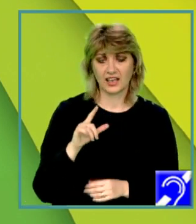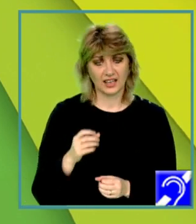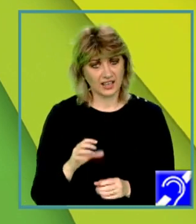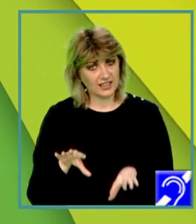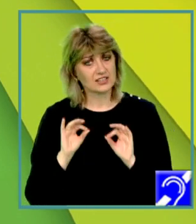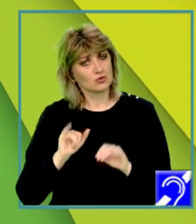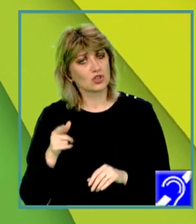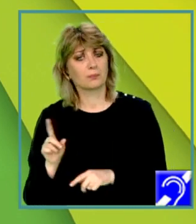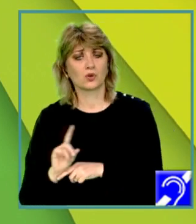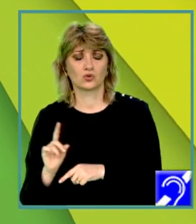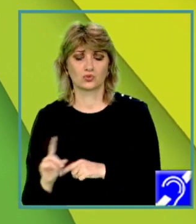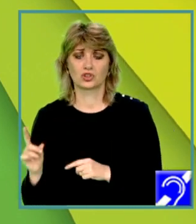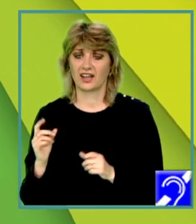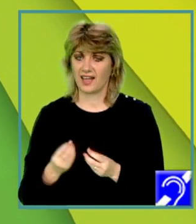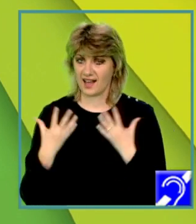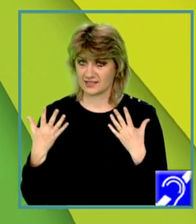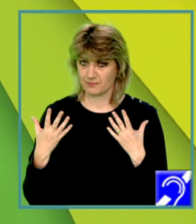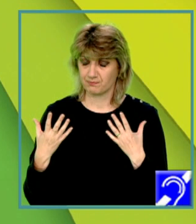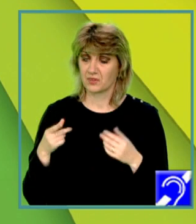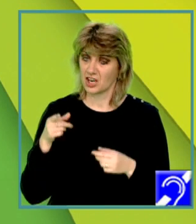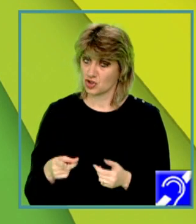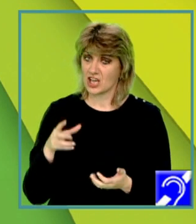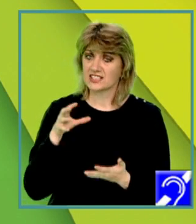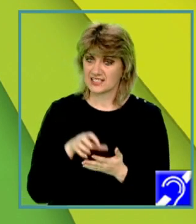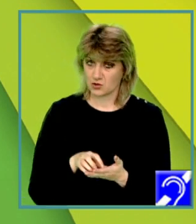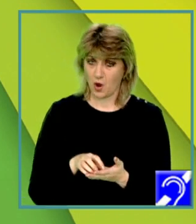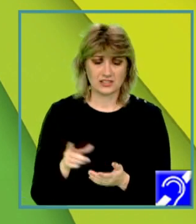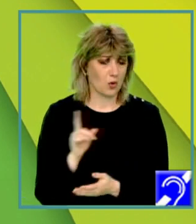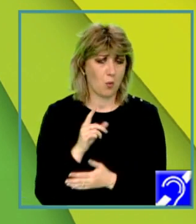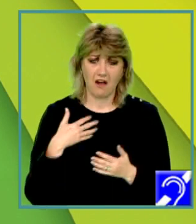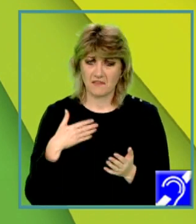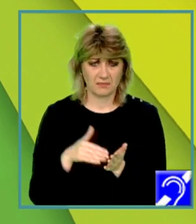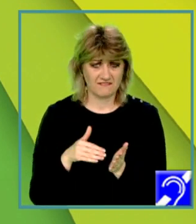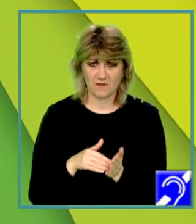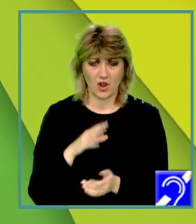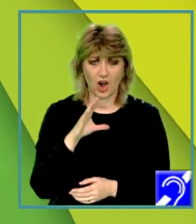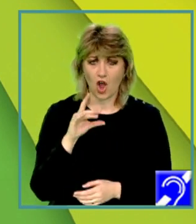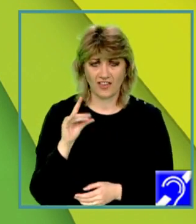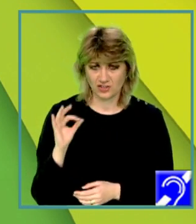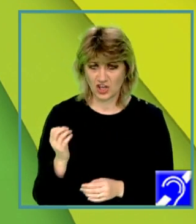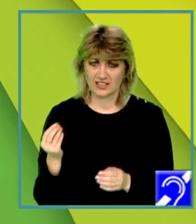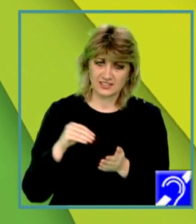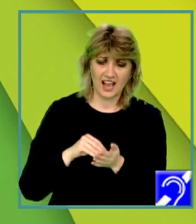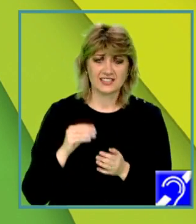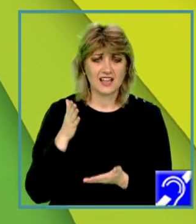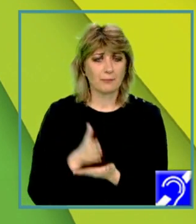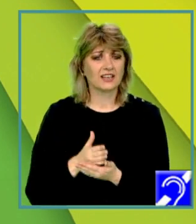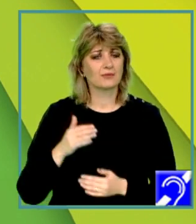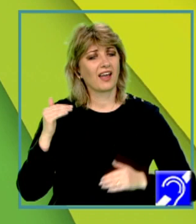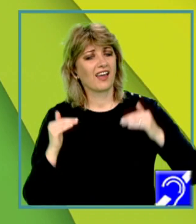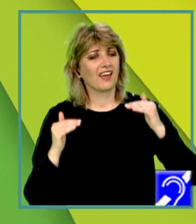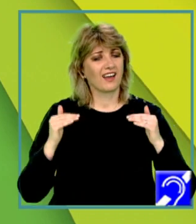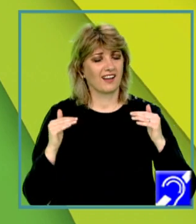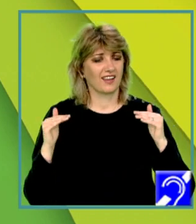care le regăsim în produși de reacție în această situație nu avem nevoie de coeficienți pentru stabilirea Egalității